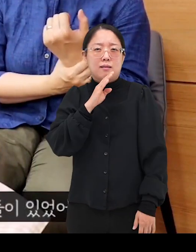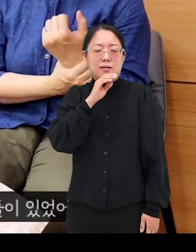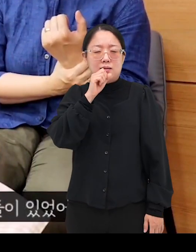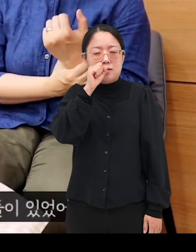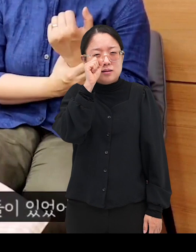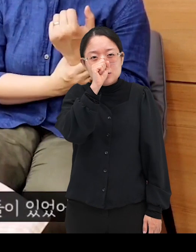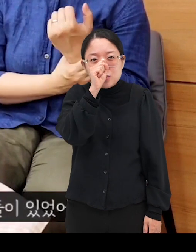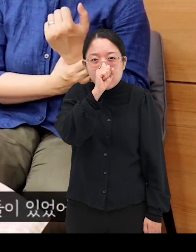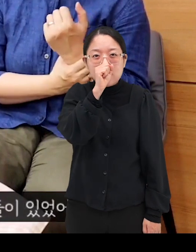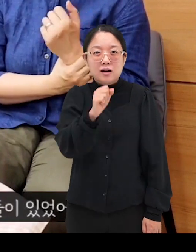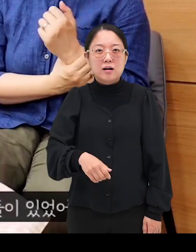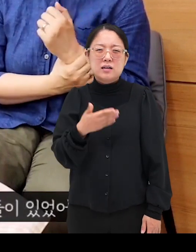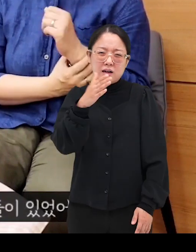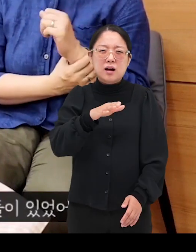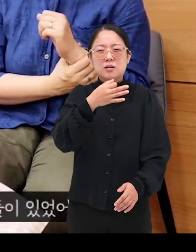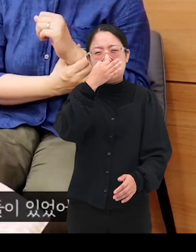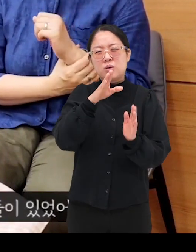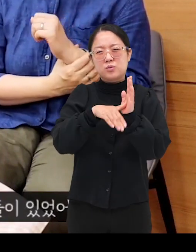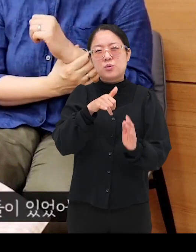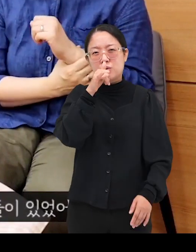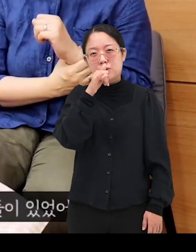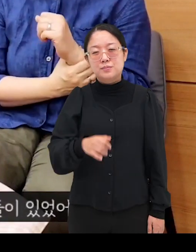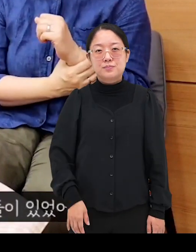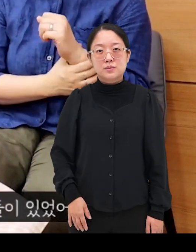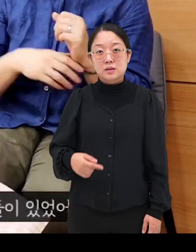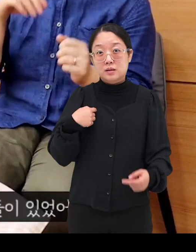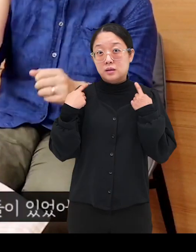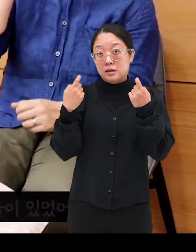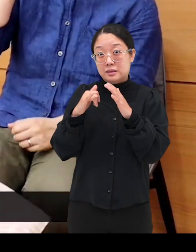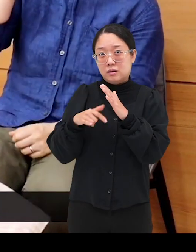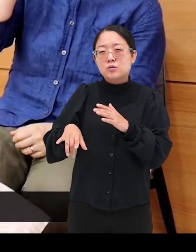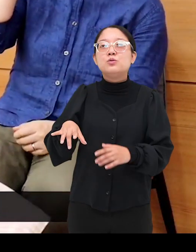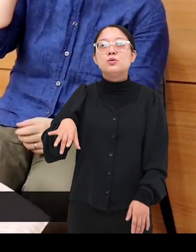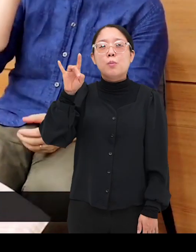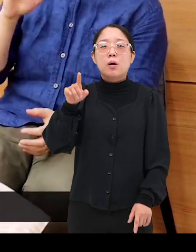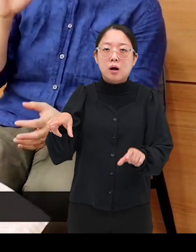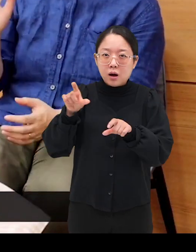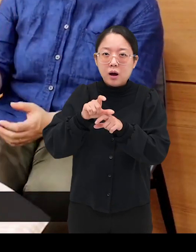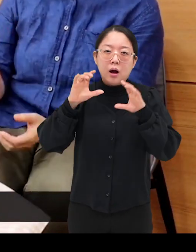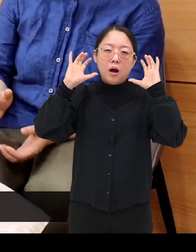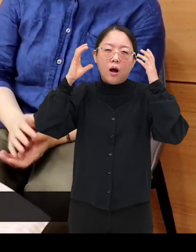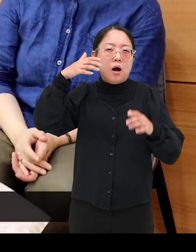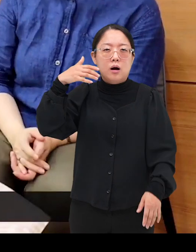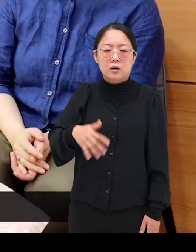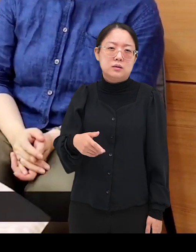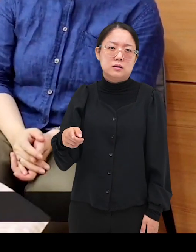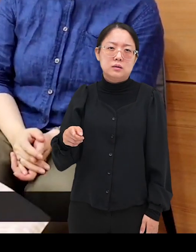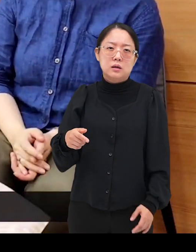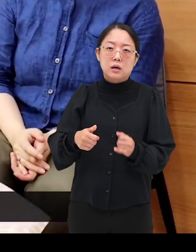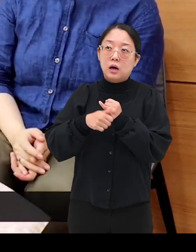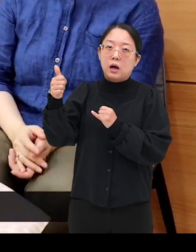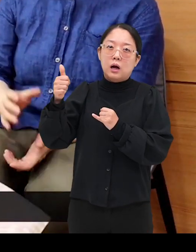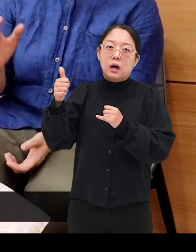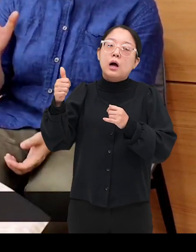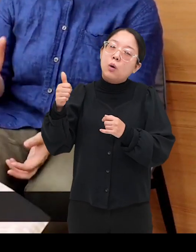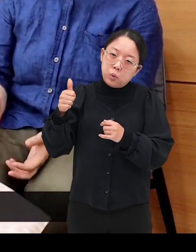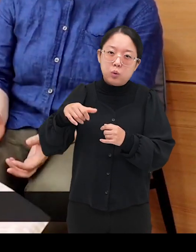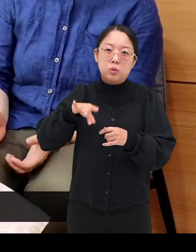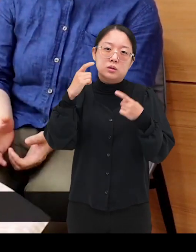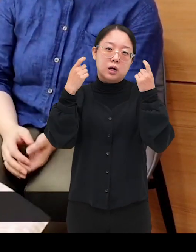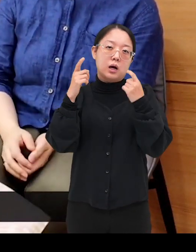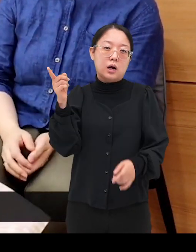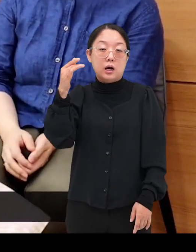되게 매 순간이 되게 좋았는데 좋으면서도 되게 힘든 부분들이 있었어요. 처음에 이제 가족 여행이고 아이가 어리고 또